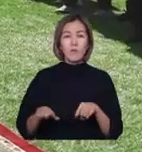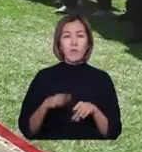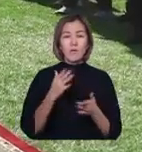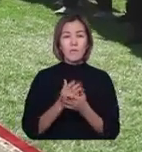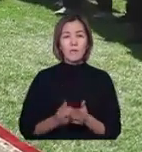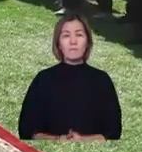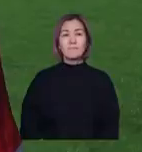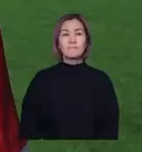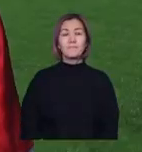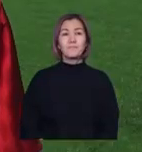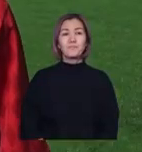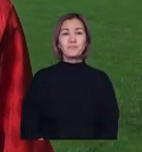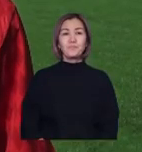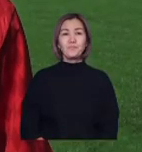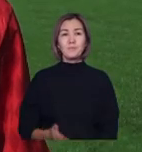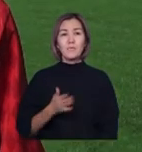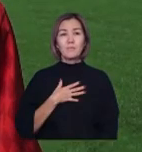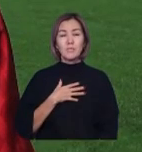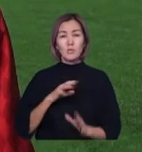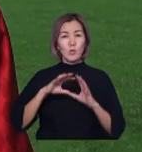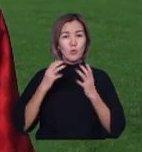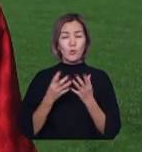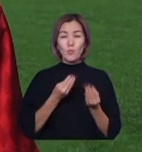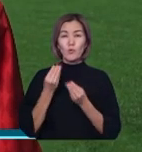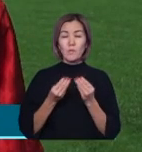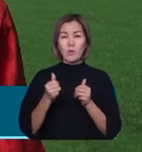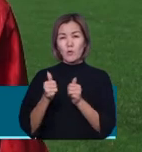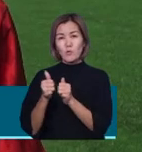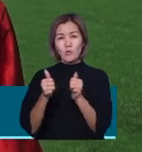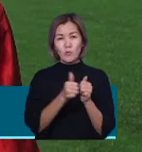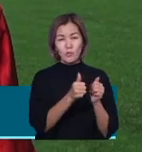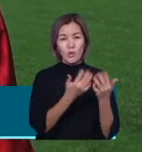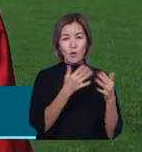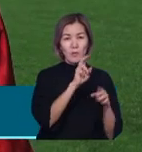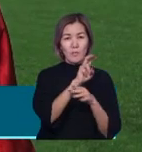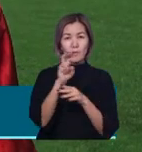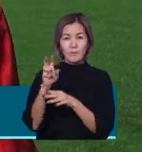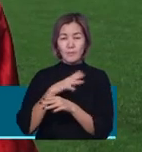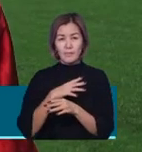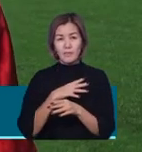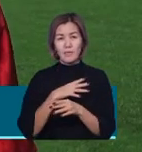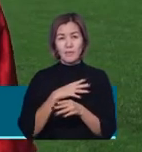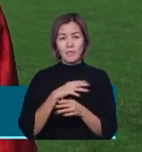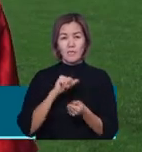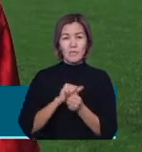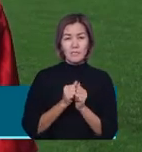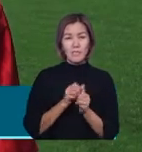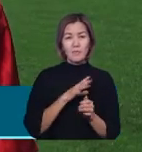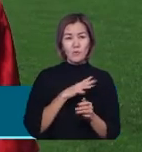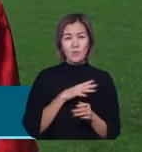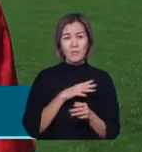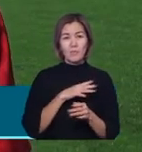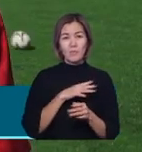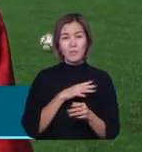берілді. Біз доу ойнамадық. Ауыл көрші ауылдарға бару нетінбіз. Өзіміздің ауылда андай тастармен қойып, сол